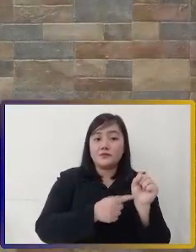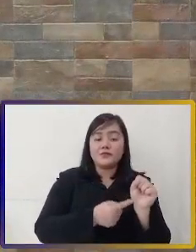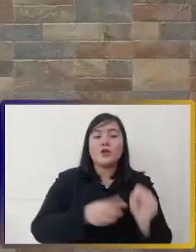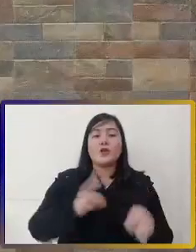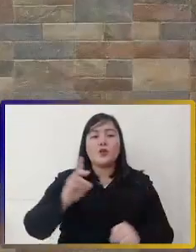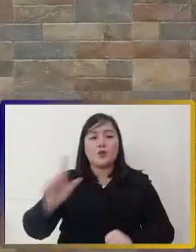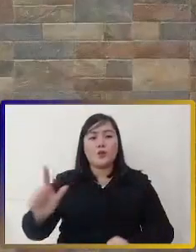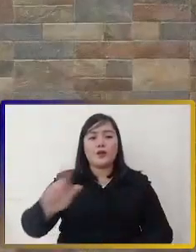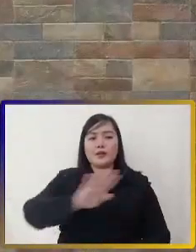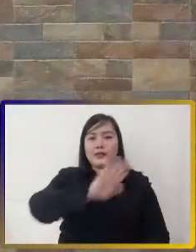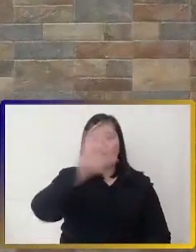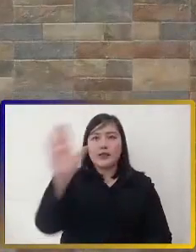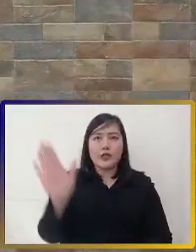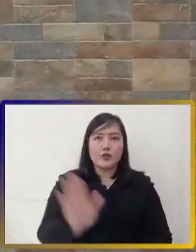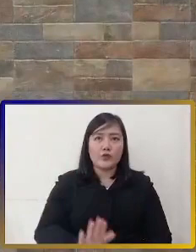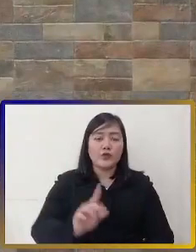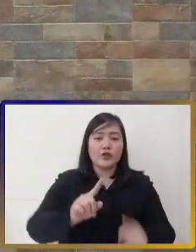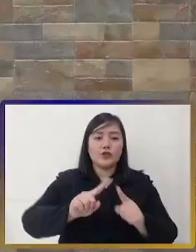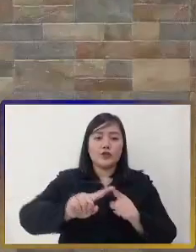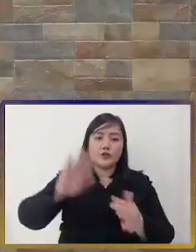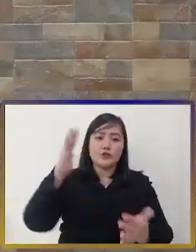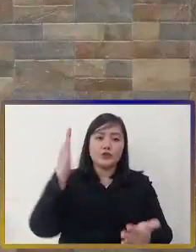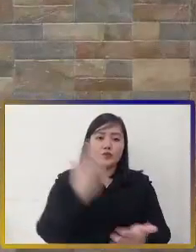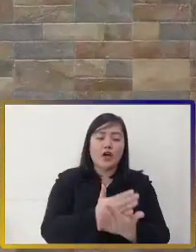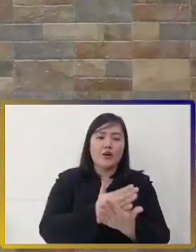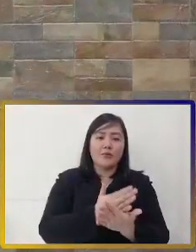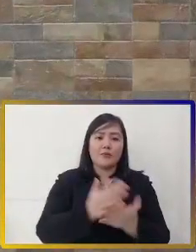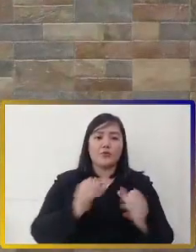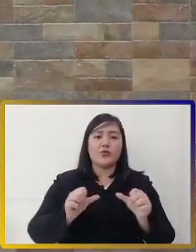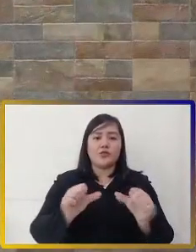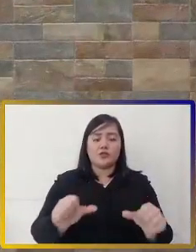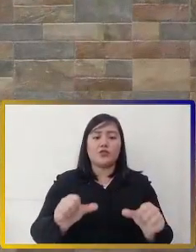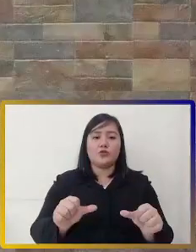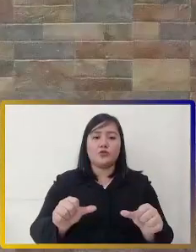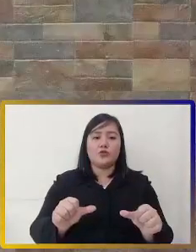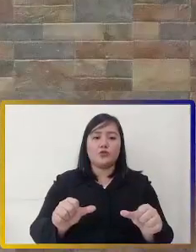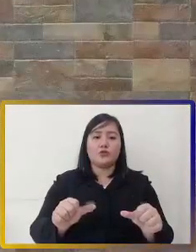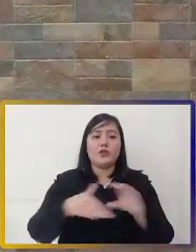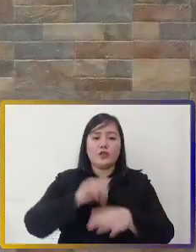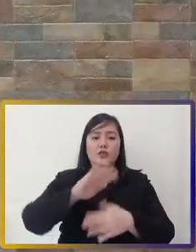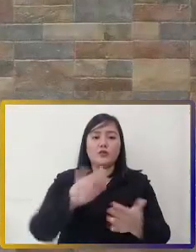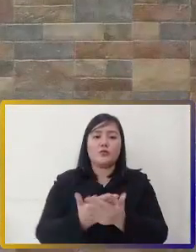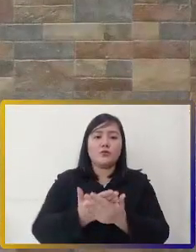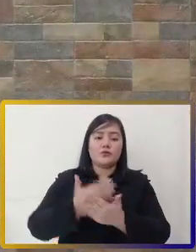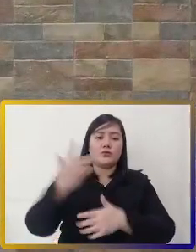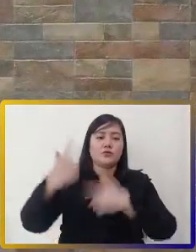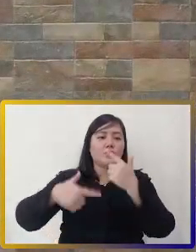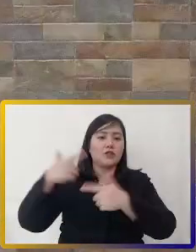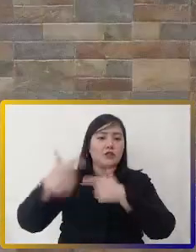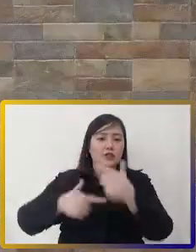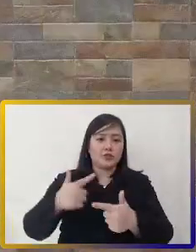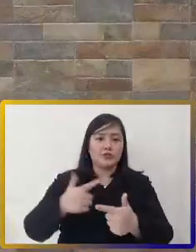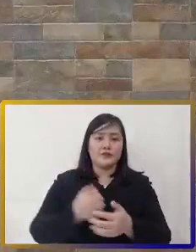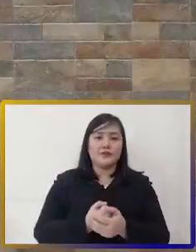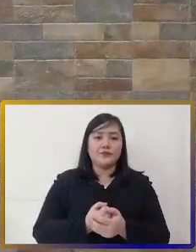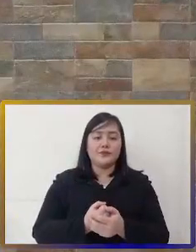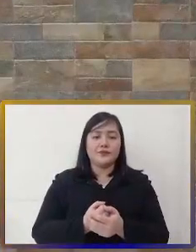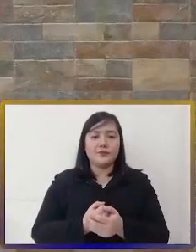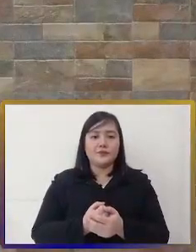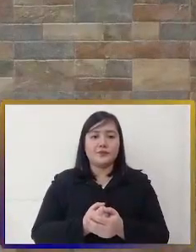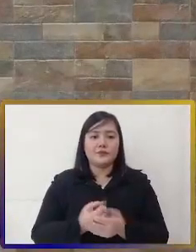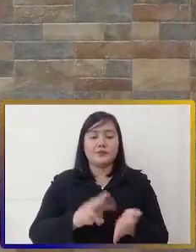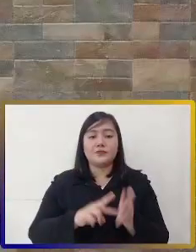never cease to exist throughout the ages. In other words, doon po